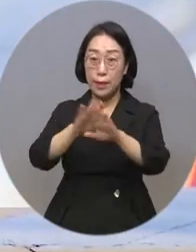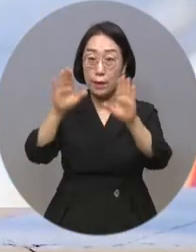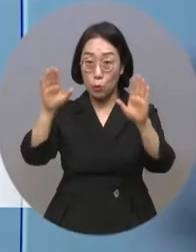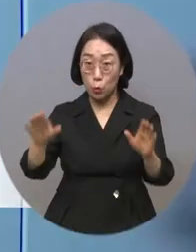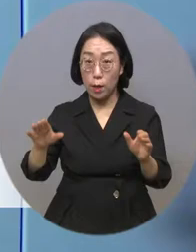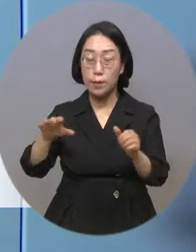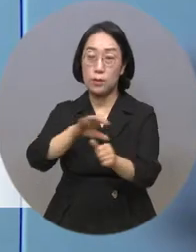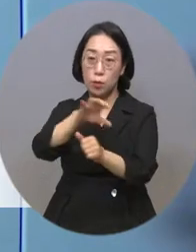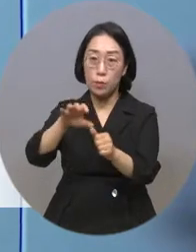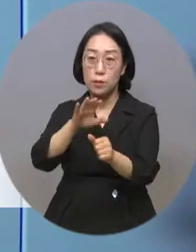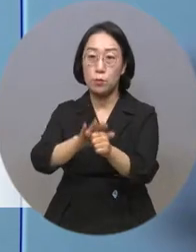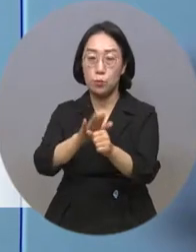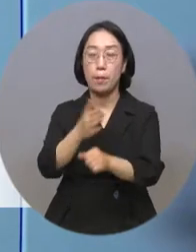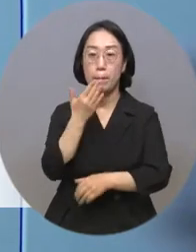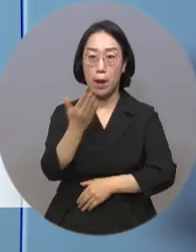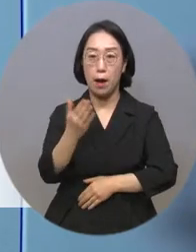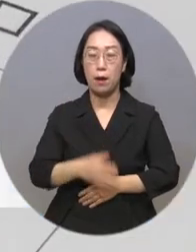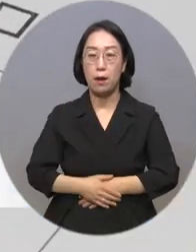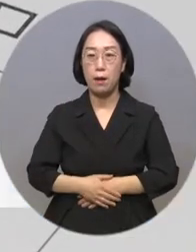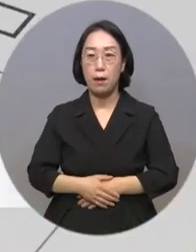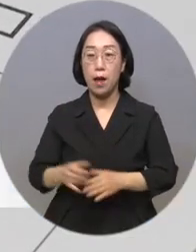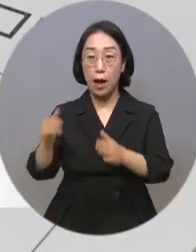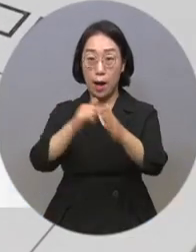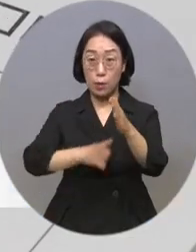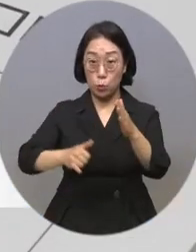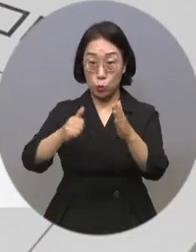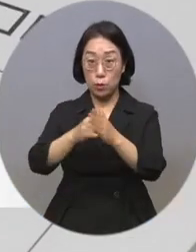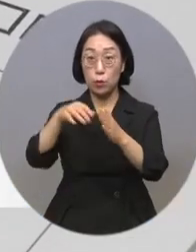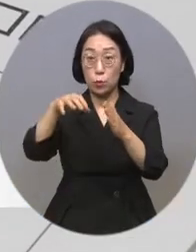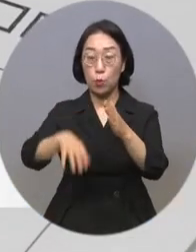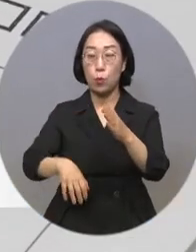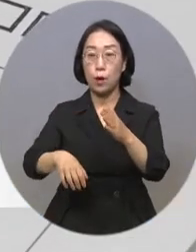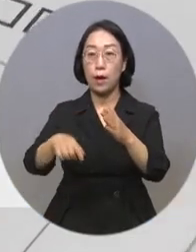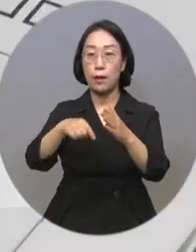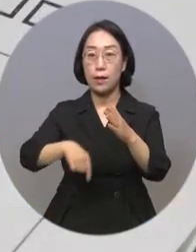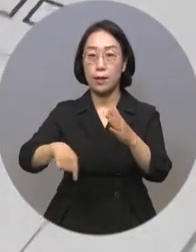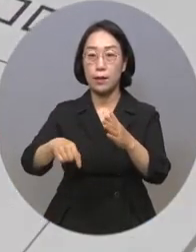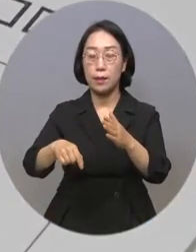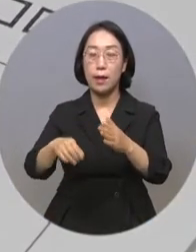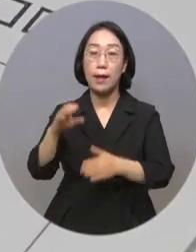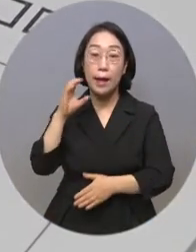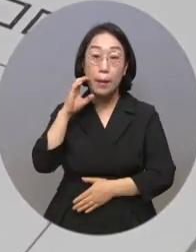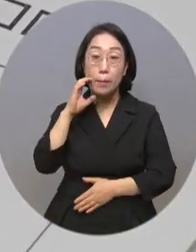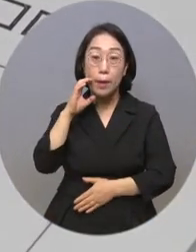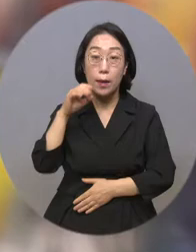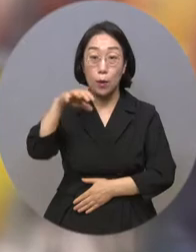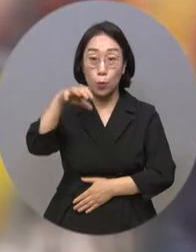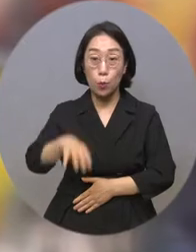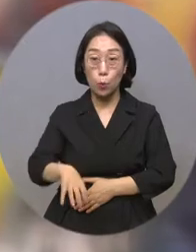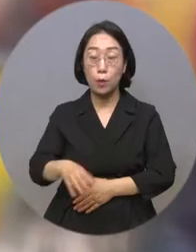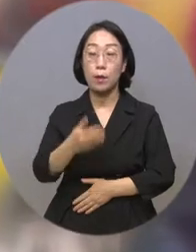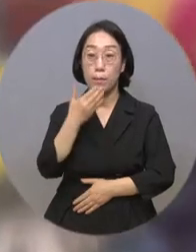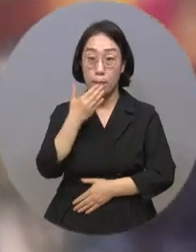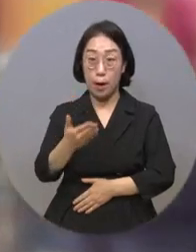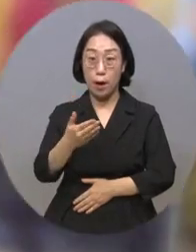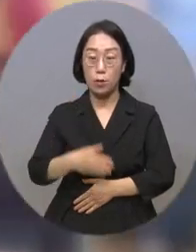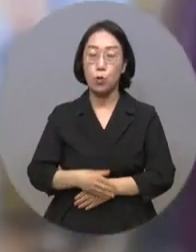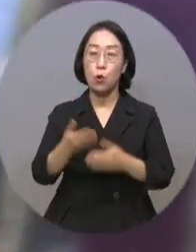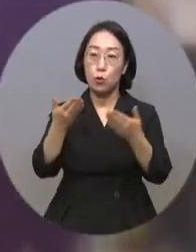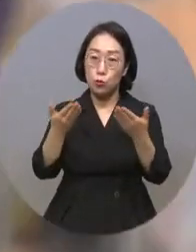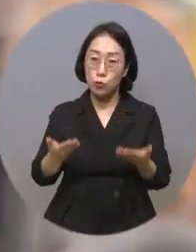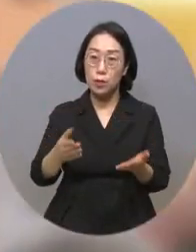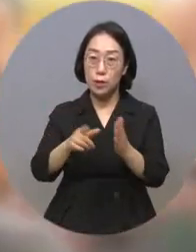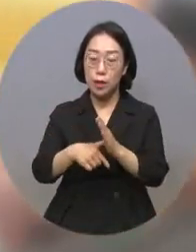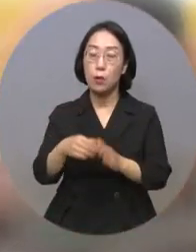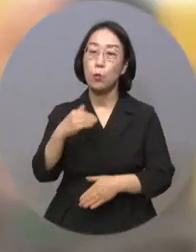제공받을 수 있습니다. 가족들도 치매안심센터 내 가족 카페를 이용하며 치매 환자 쉼터 이용